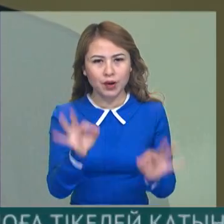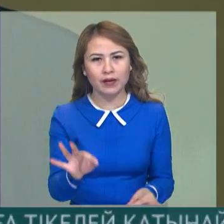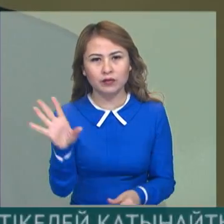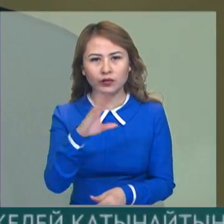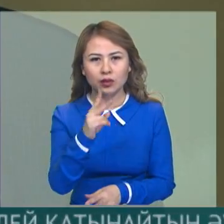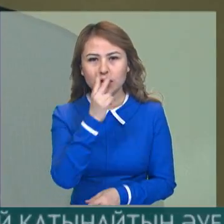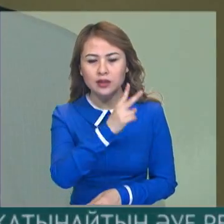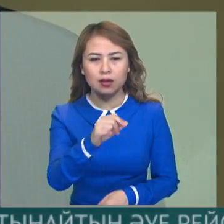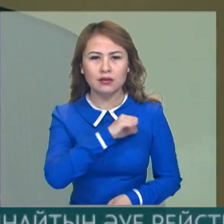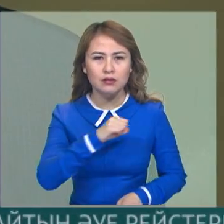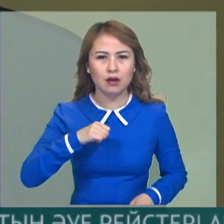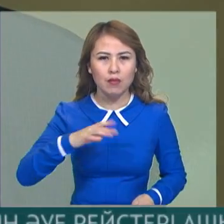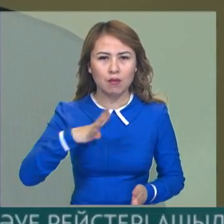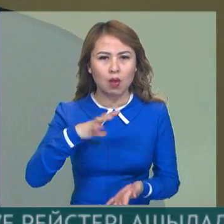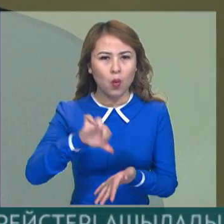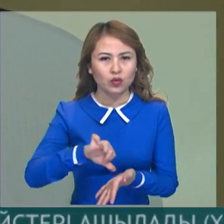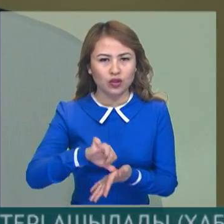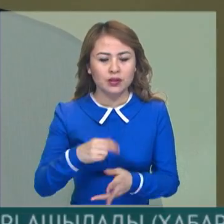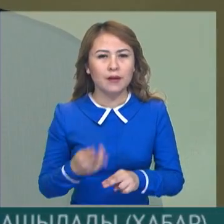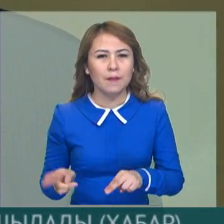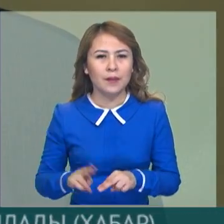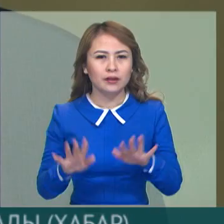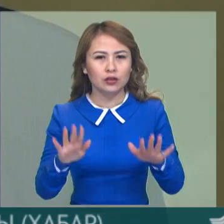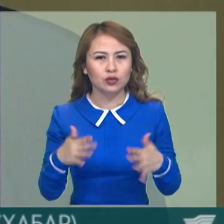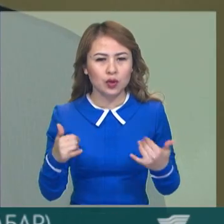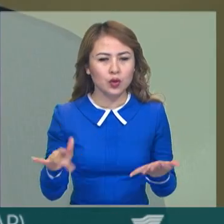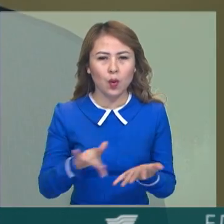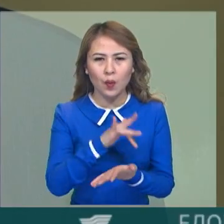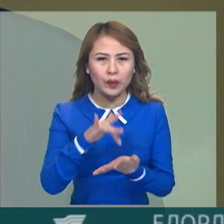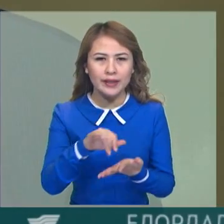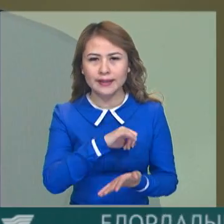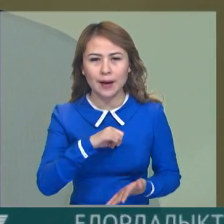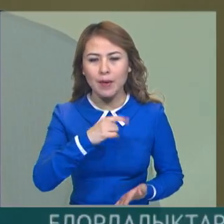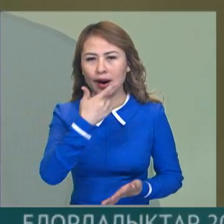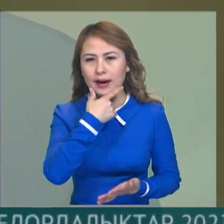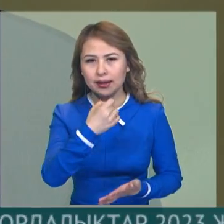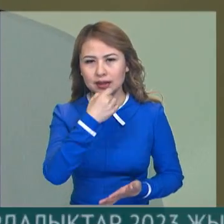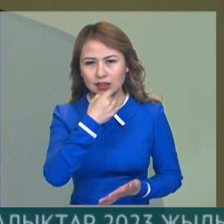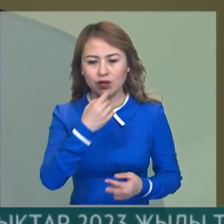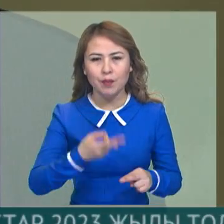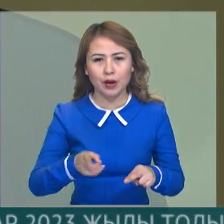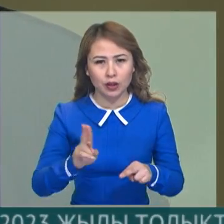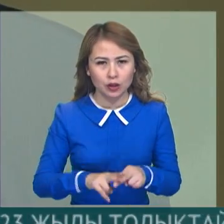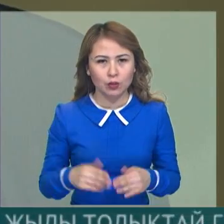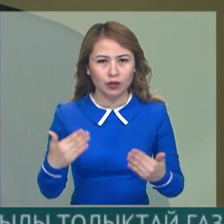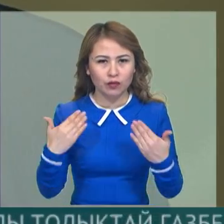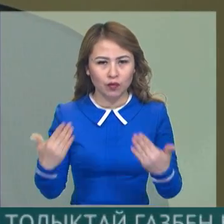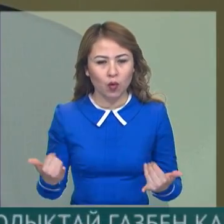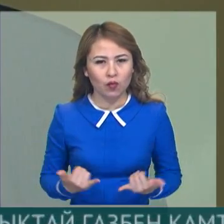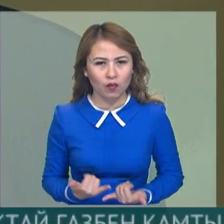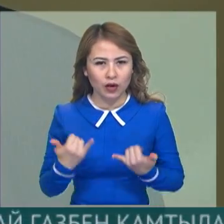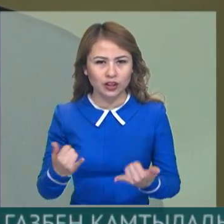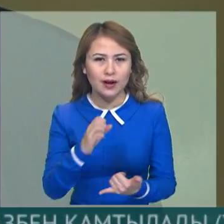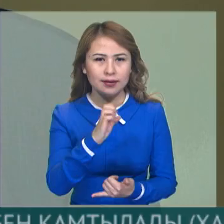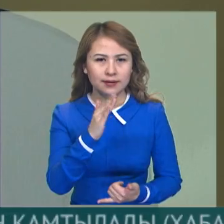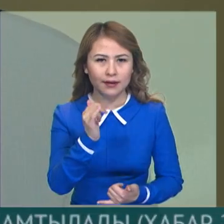кескін келбетіне өз үлесін қосты. Соның арқасында бүгінде бас қаламыз әлемдегі ең әдемі шаһарлардың біріне айналды. Сондықтан мен Астананың